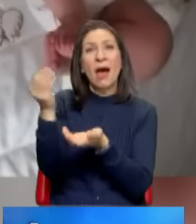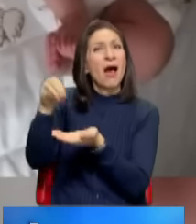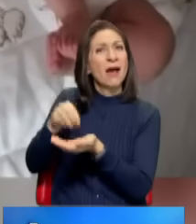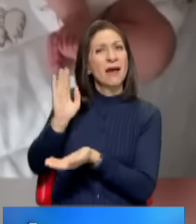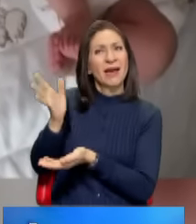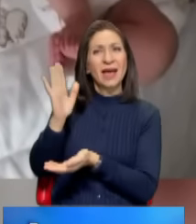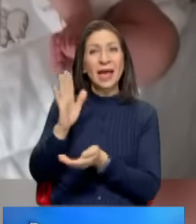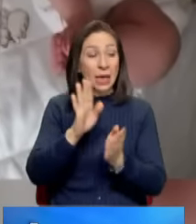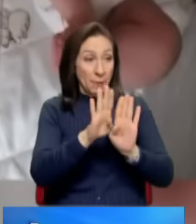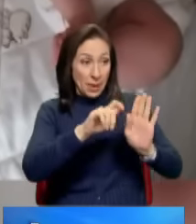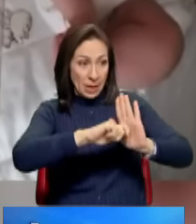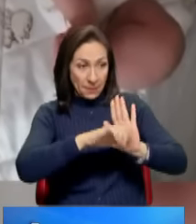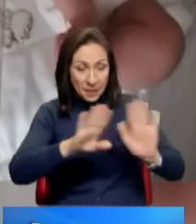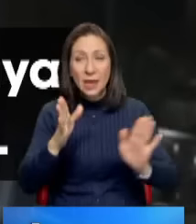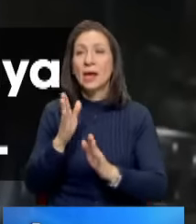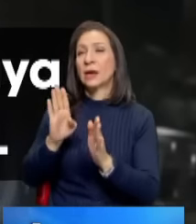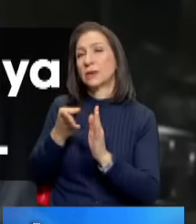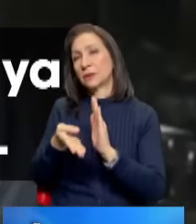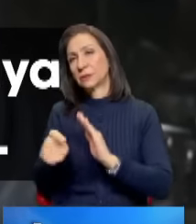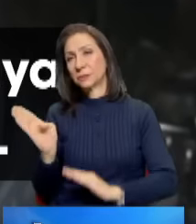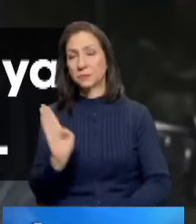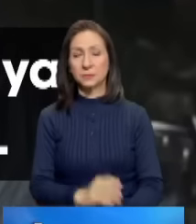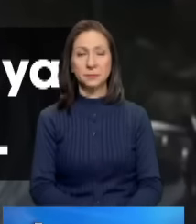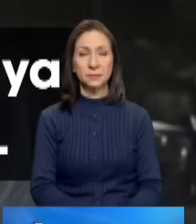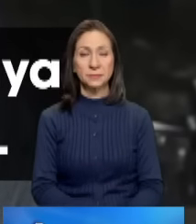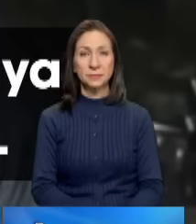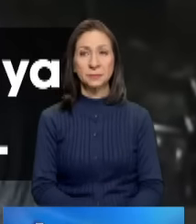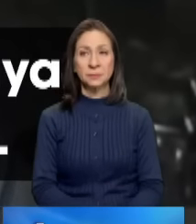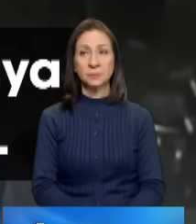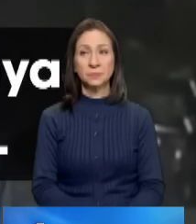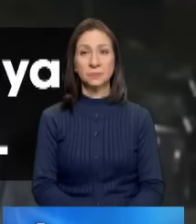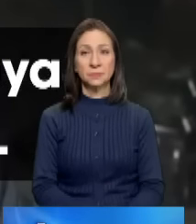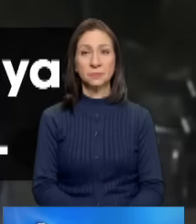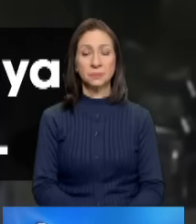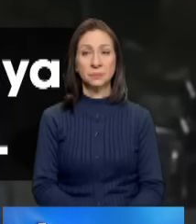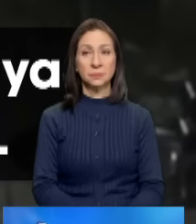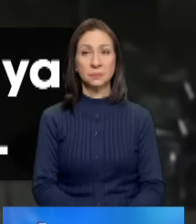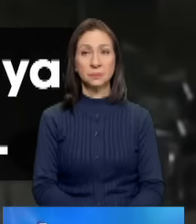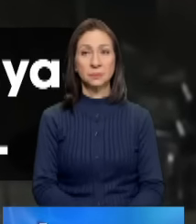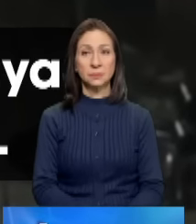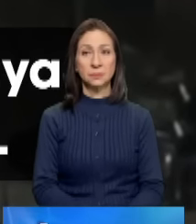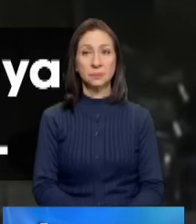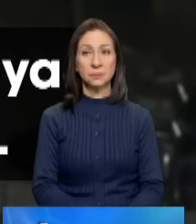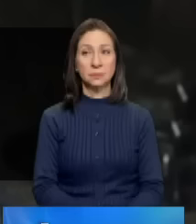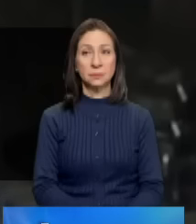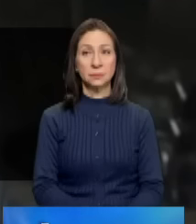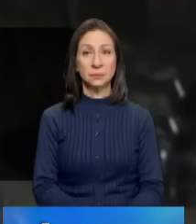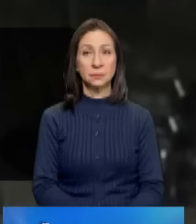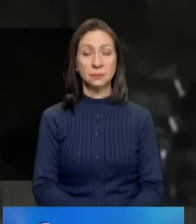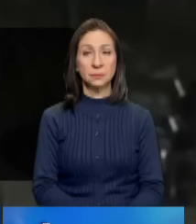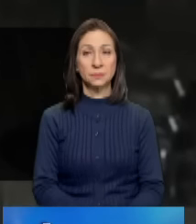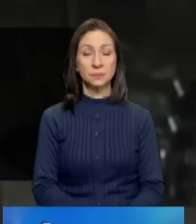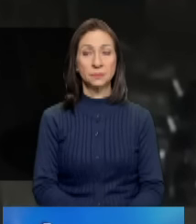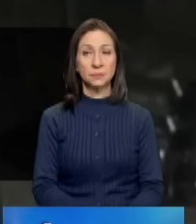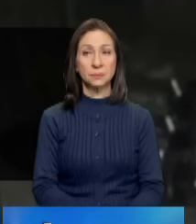gitti. Kapıyı çocuklarının üzerine kilitledi. Akşamüstü annesi dışarı gidiyor. Hurda toplamaya gidiyor. Sözde dedi onlara ekmek almaya gidiyorum dedi.